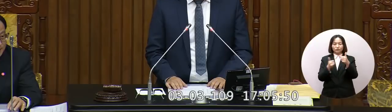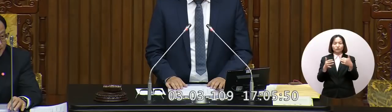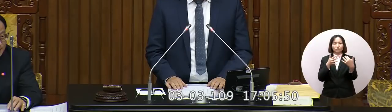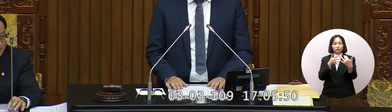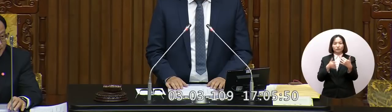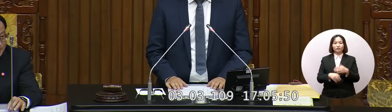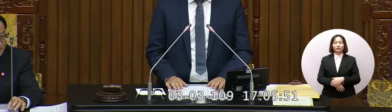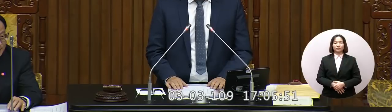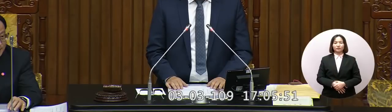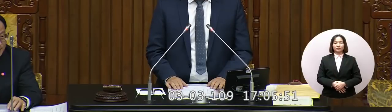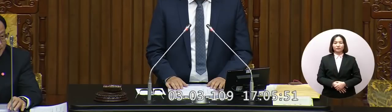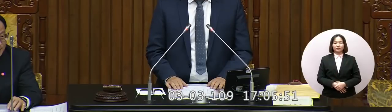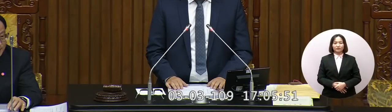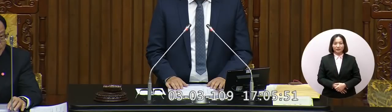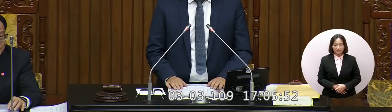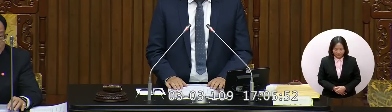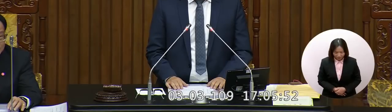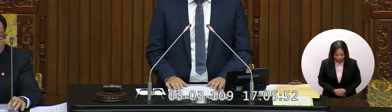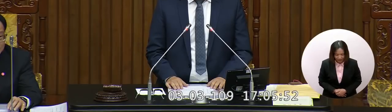咨询。